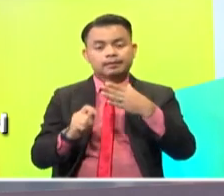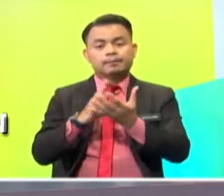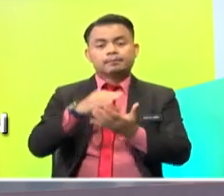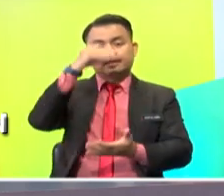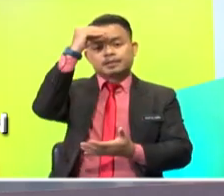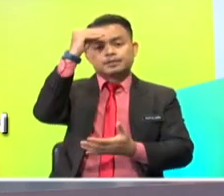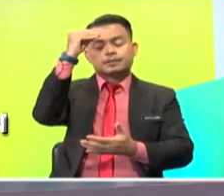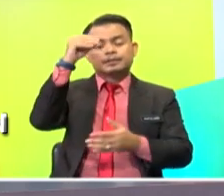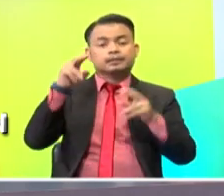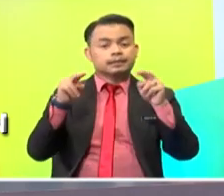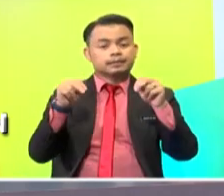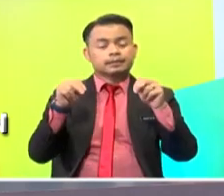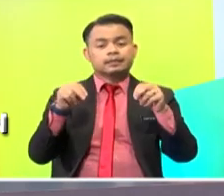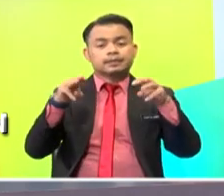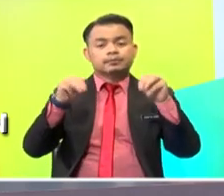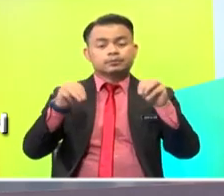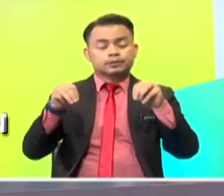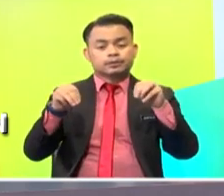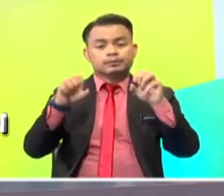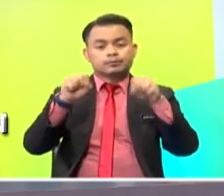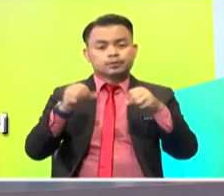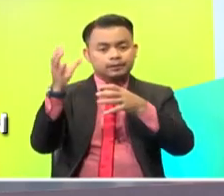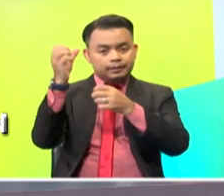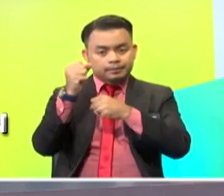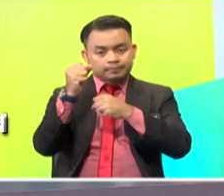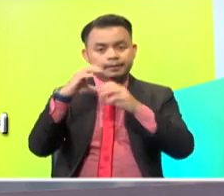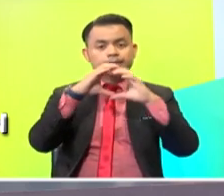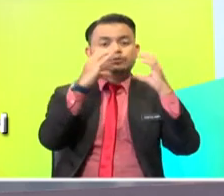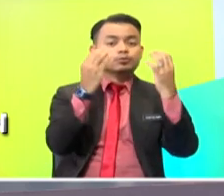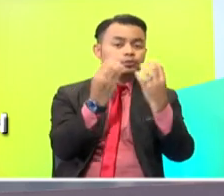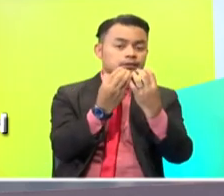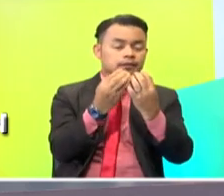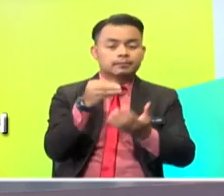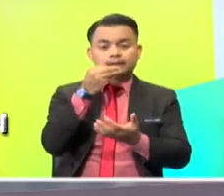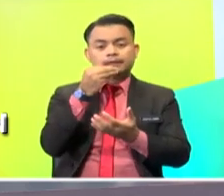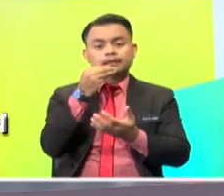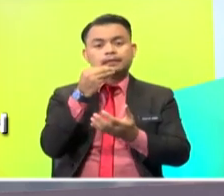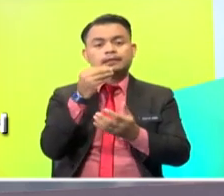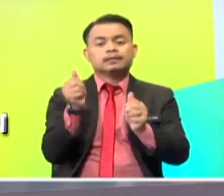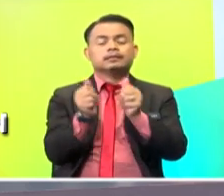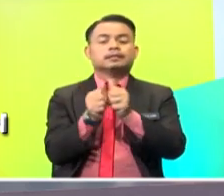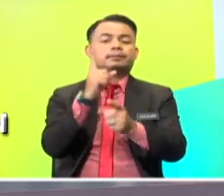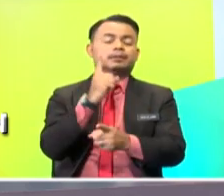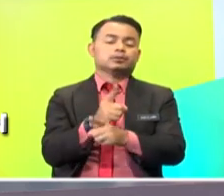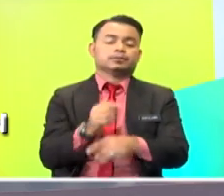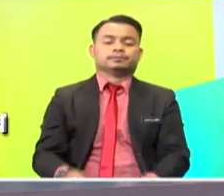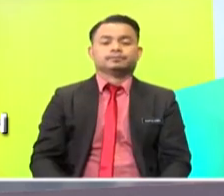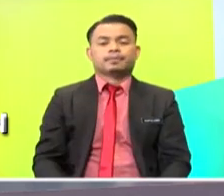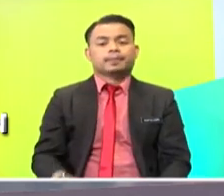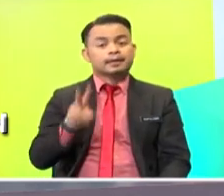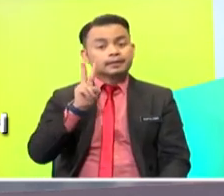mengklasifikasi bahan makanan mengikut kumpulan dengan betul dan yang kedua murai mesti